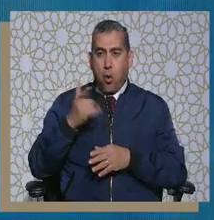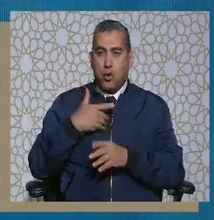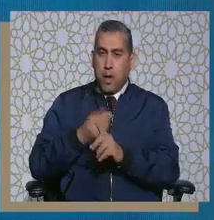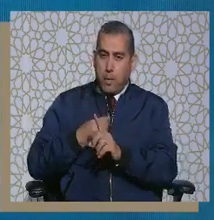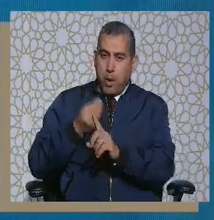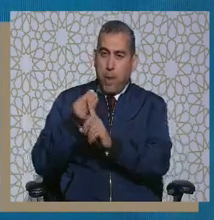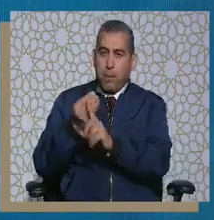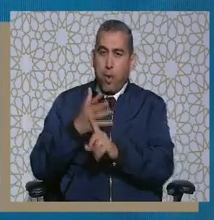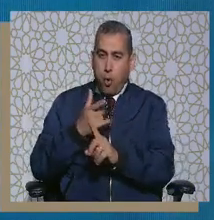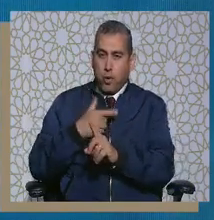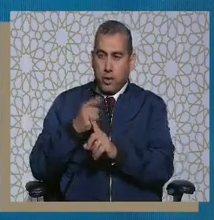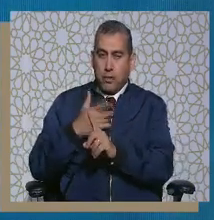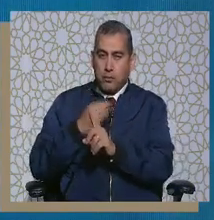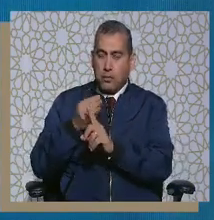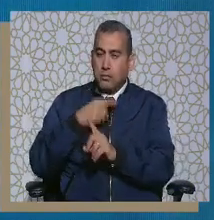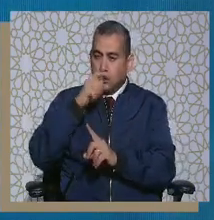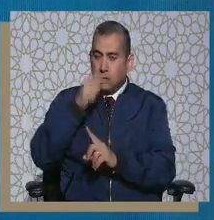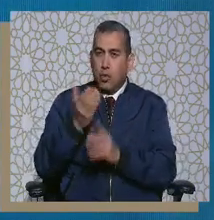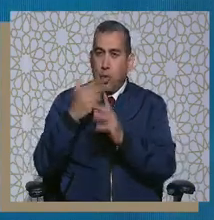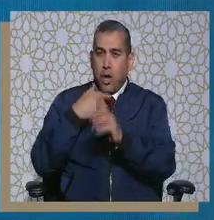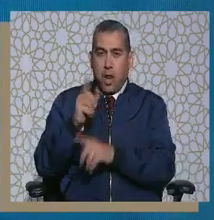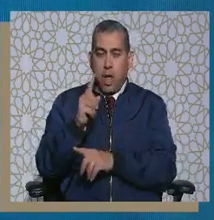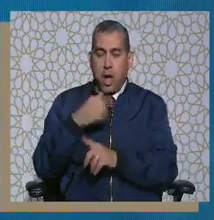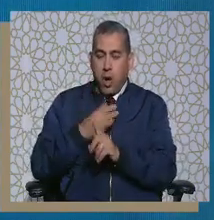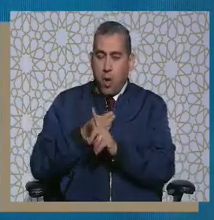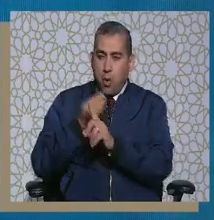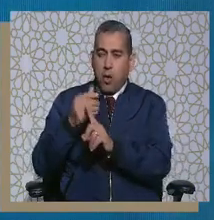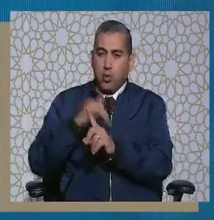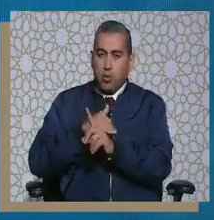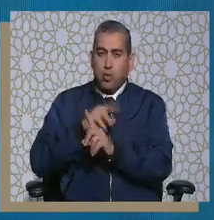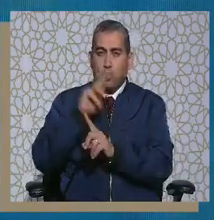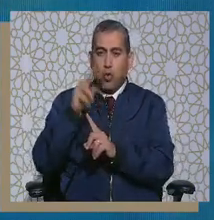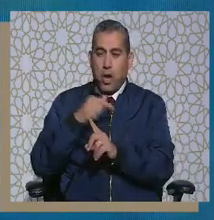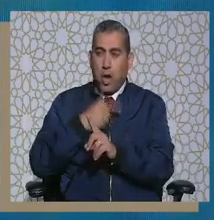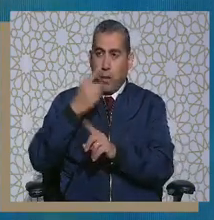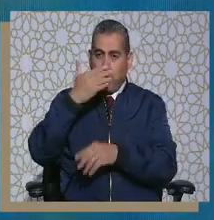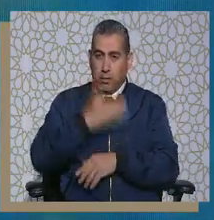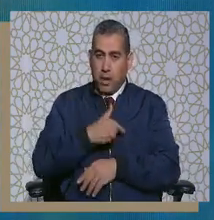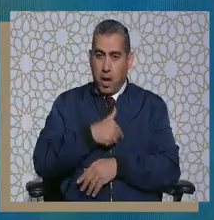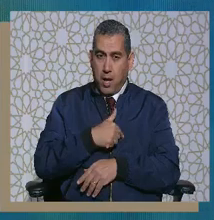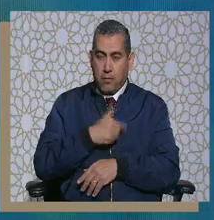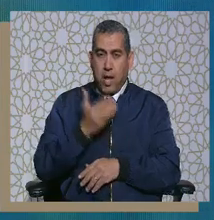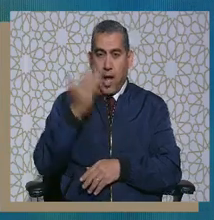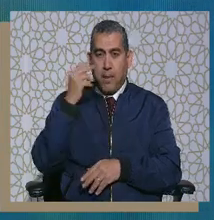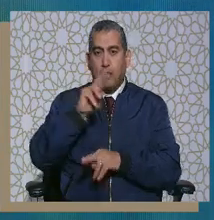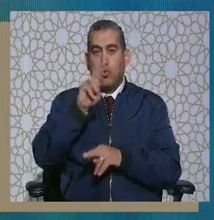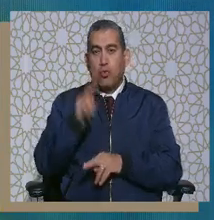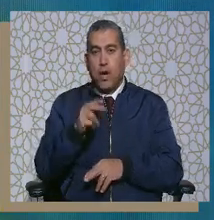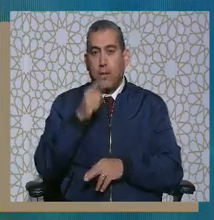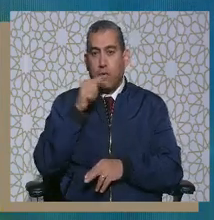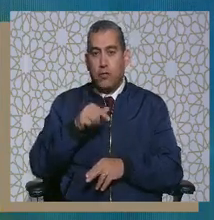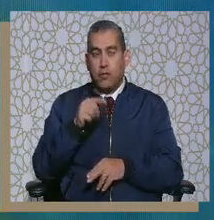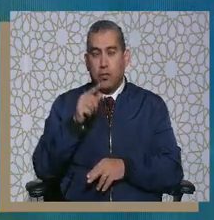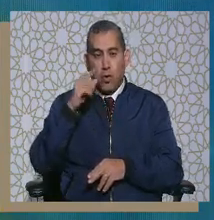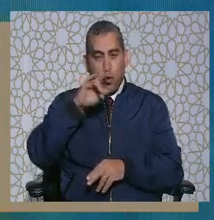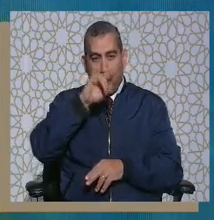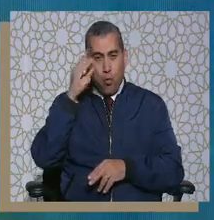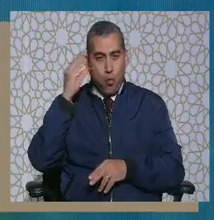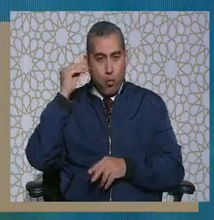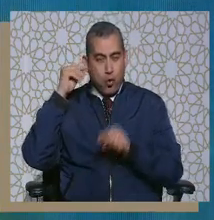انا ما كنتش اقصد ان انا ادعي عليها هو ده سؤالي طيب دنيا مش انا سالت حضرتك احنا عندنا وسواس ولا